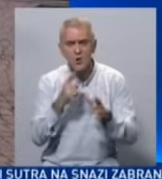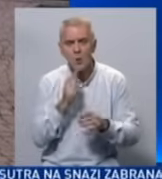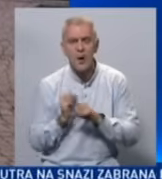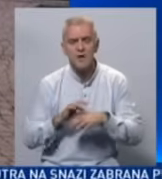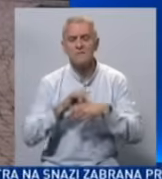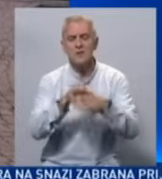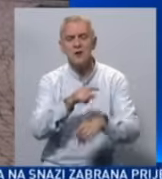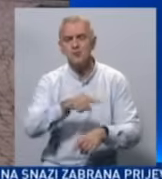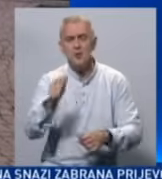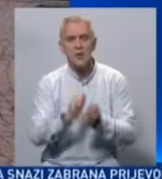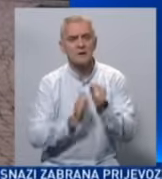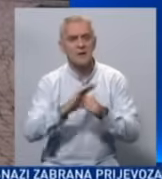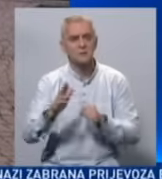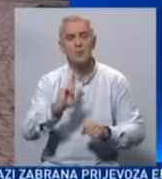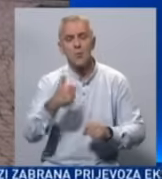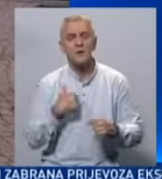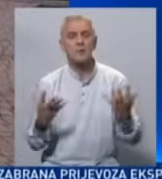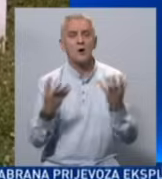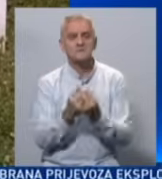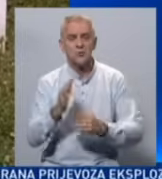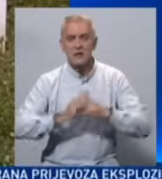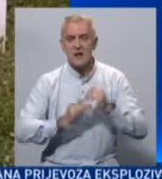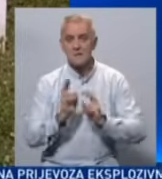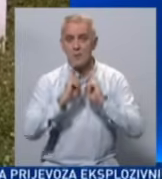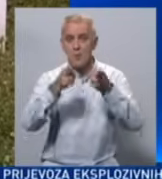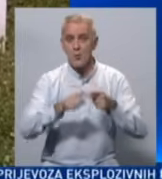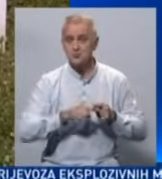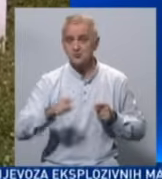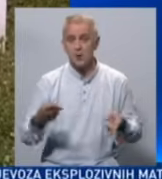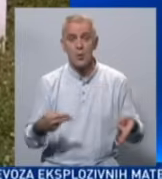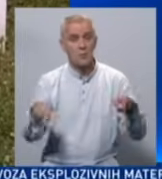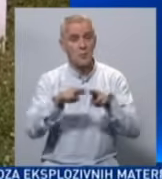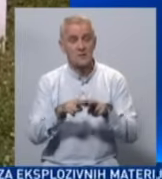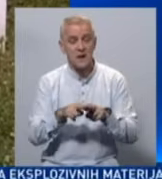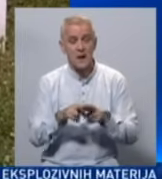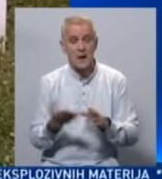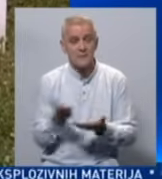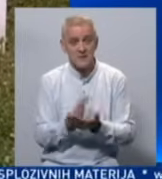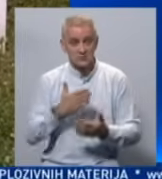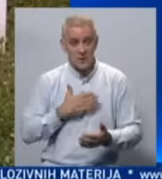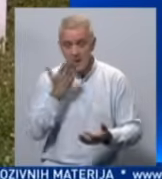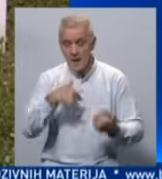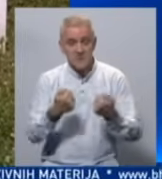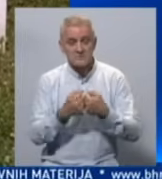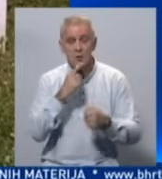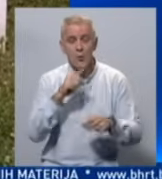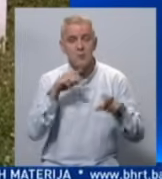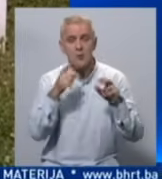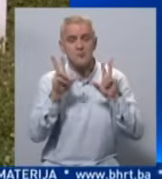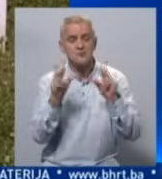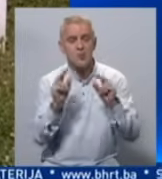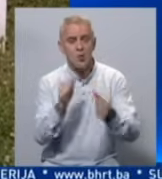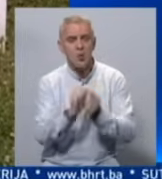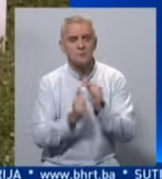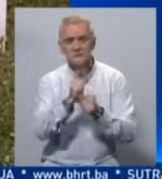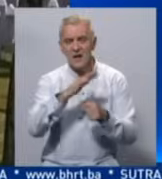genocida. Moramo zajedno graditi mostove do pomirenja. Među nama nema mjesta za one koji negiraju genocid, pokušavaju prekrajati